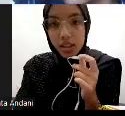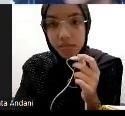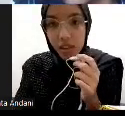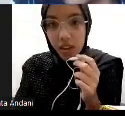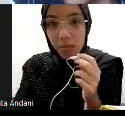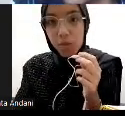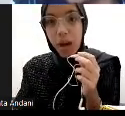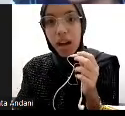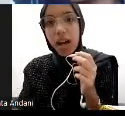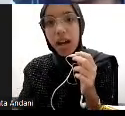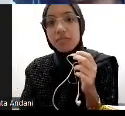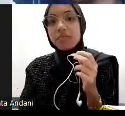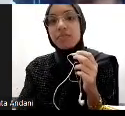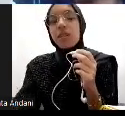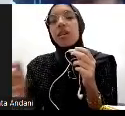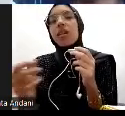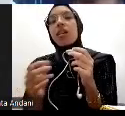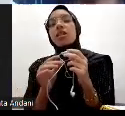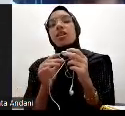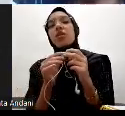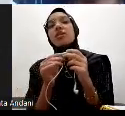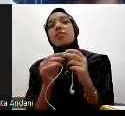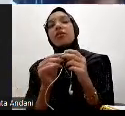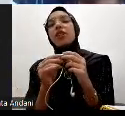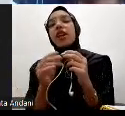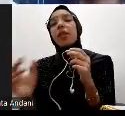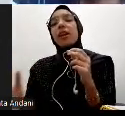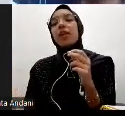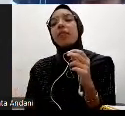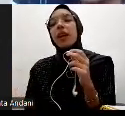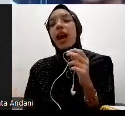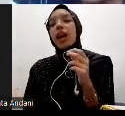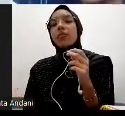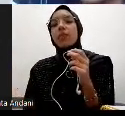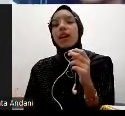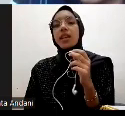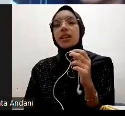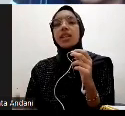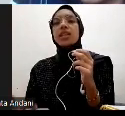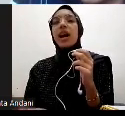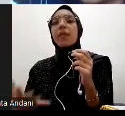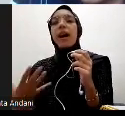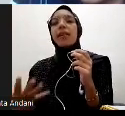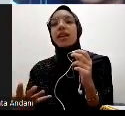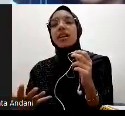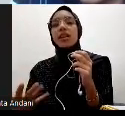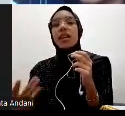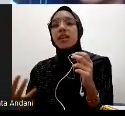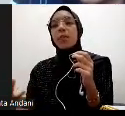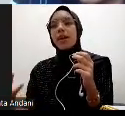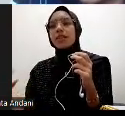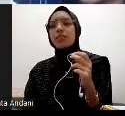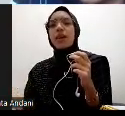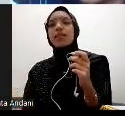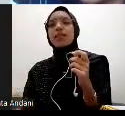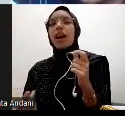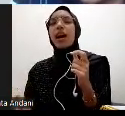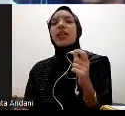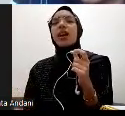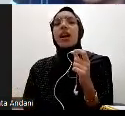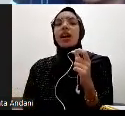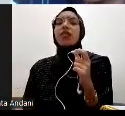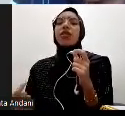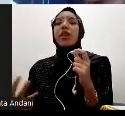eee, merupakan kecanduan smartphone yang mana mereka akan merasa gelisah, panik, tidak nyaman, cemas